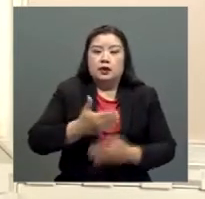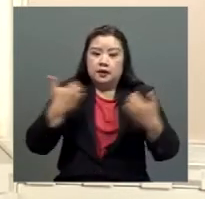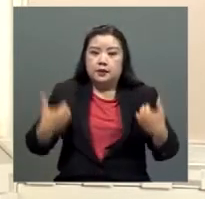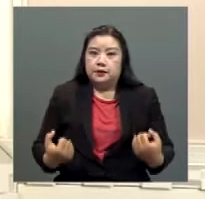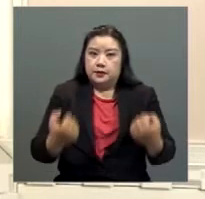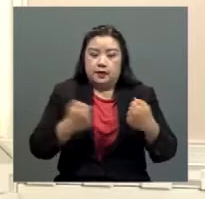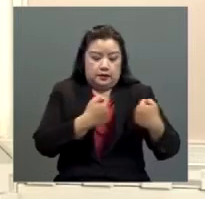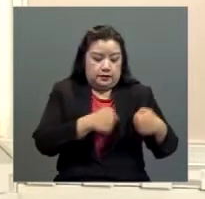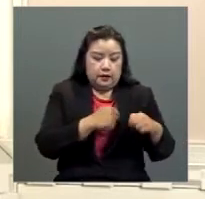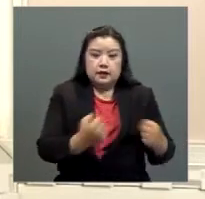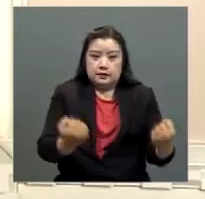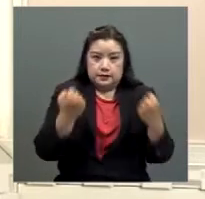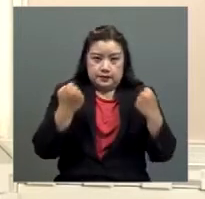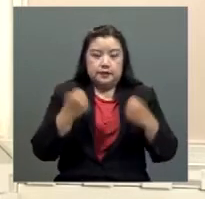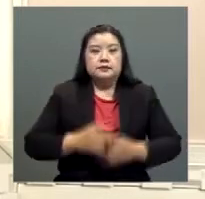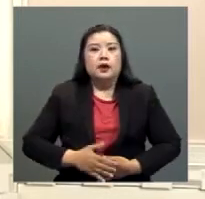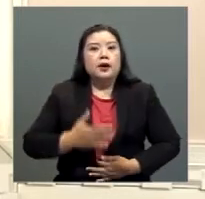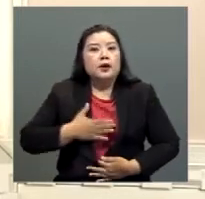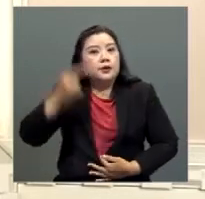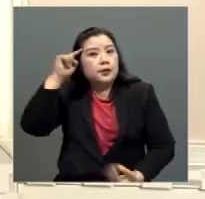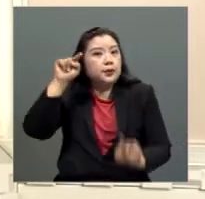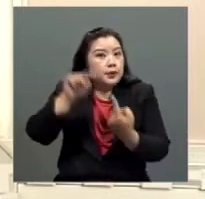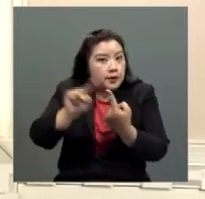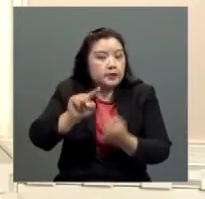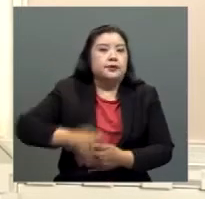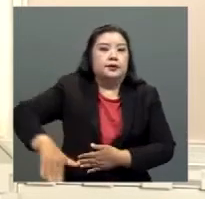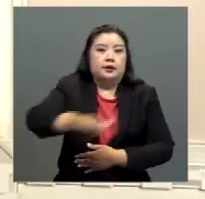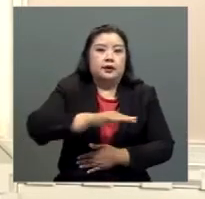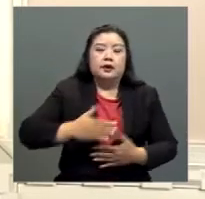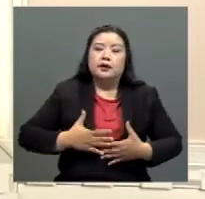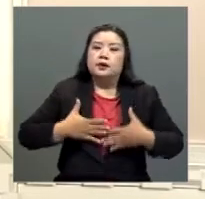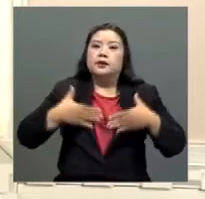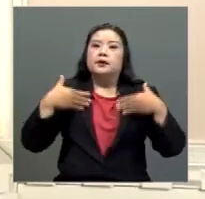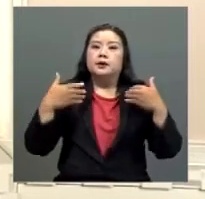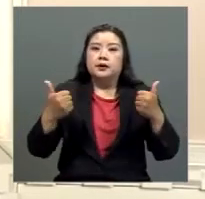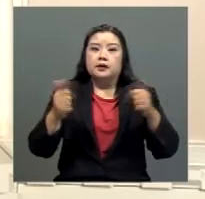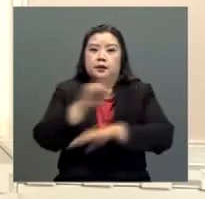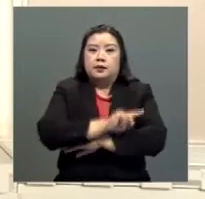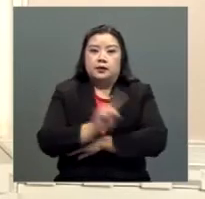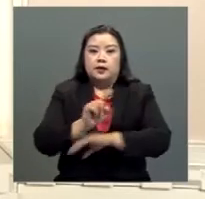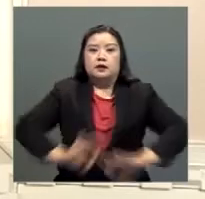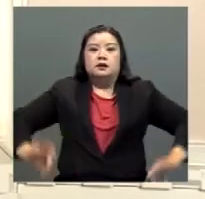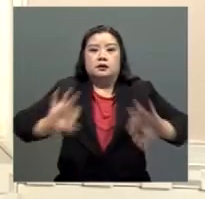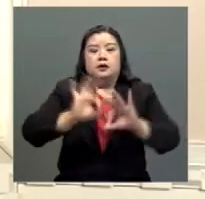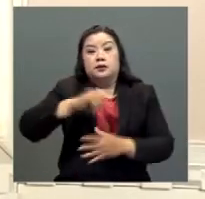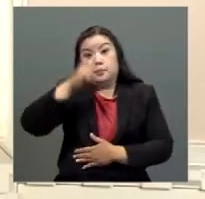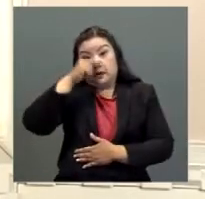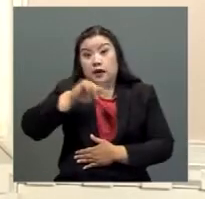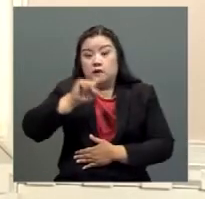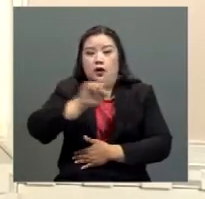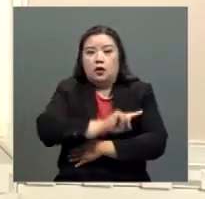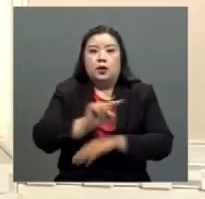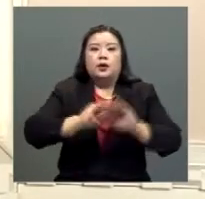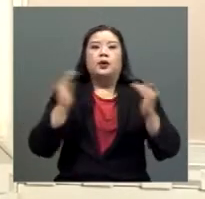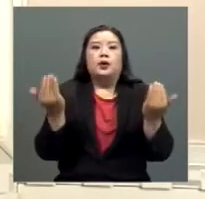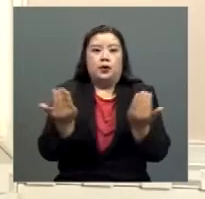จที่สมบูรณ์แข็งแรงและผมหวังว่าทุกท่านจะมีความสุขในวันสำคัญอีกวันของคนไทยนั่นก็คือวันครอบครัวนะครับสำคั